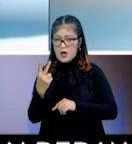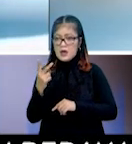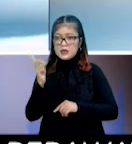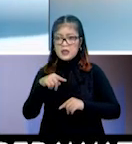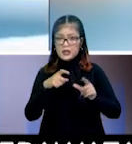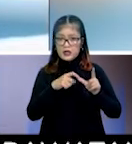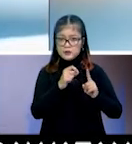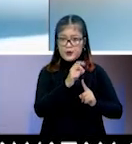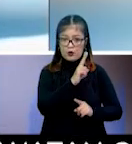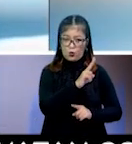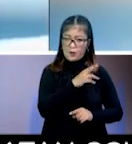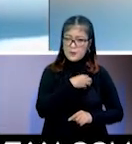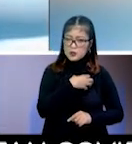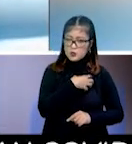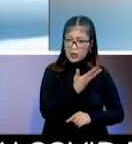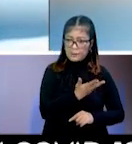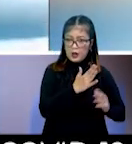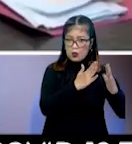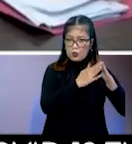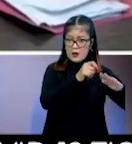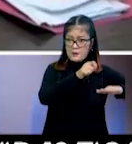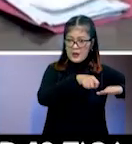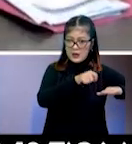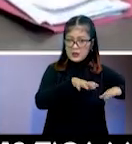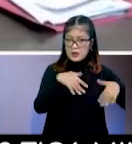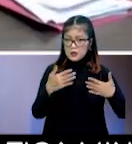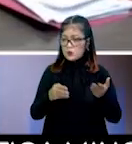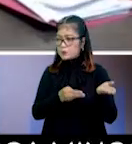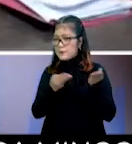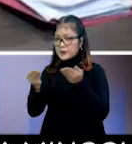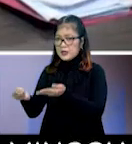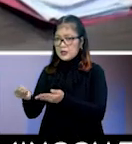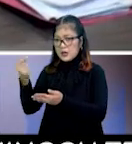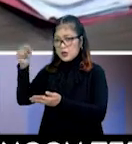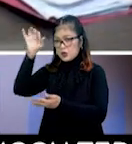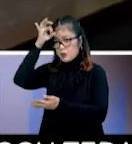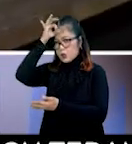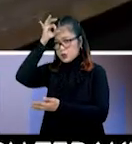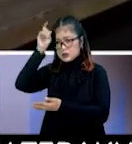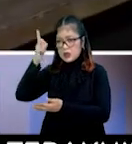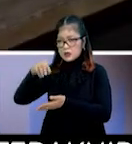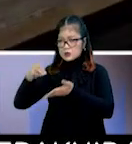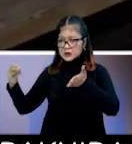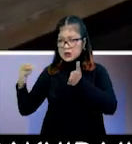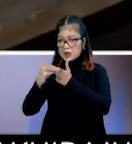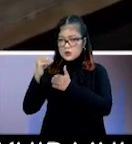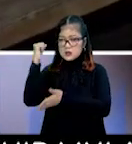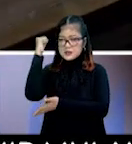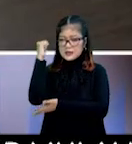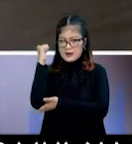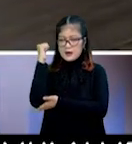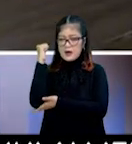artinya Kejaksaan mengembalikan ke Polri bahwa status tersangka itu